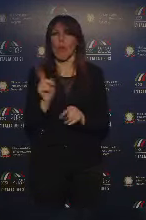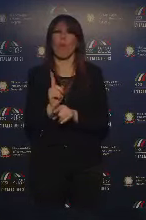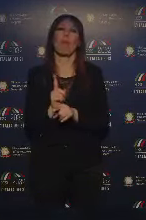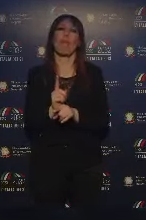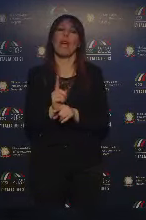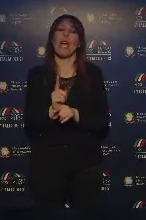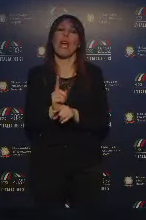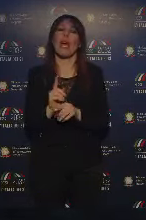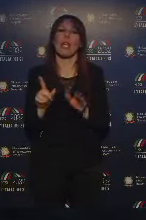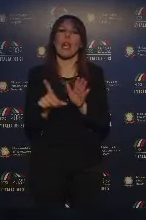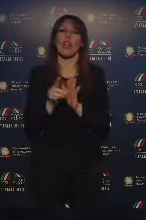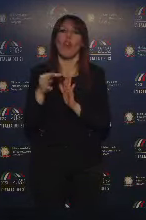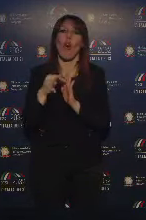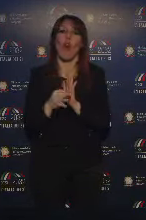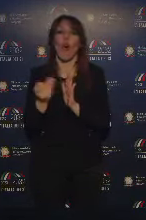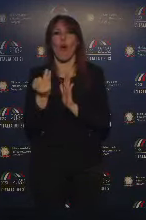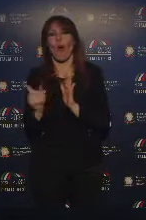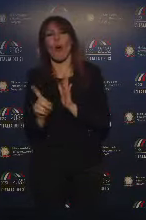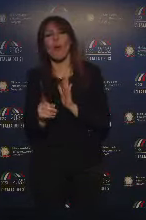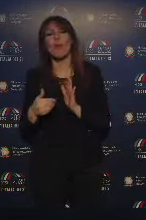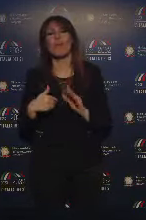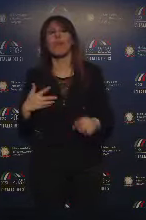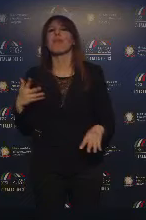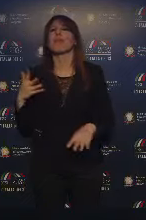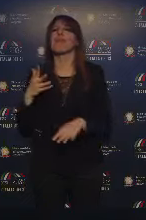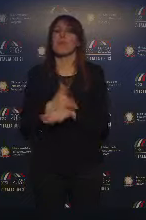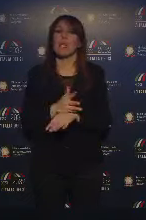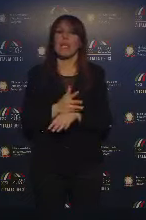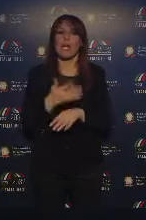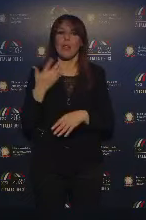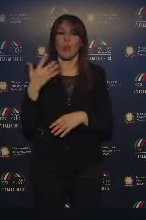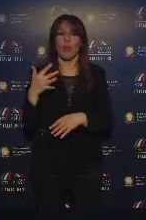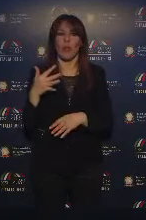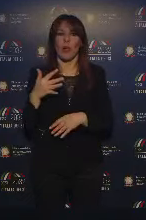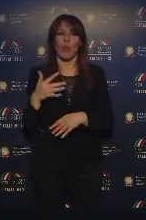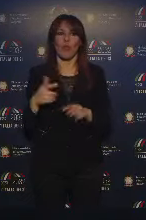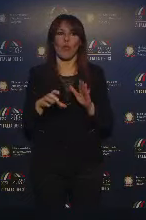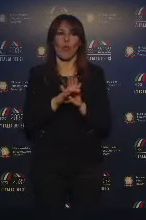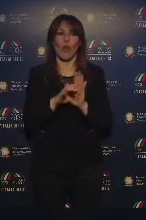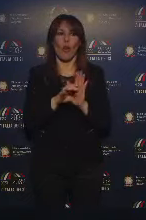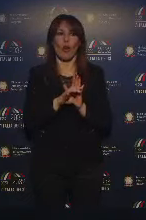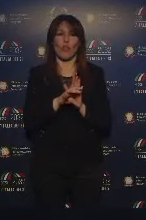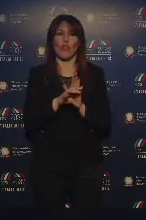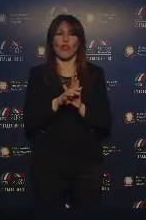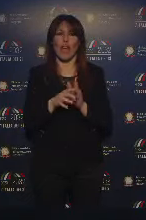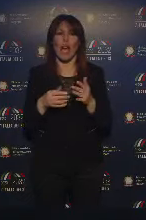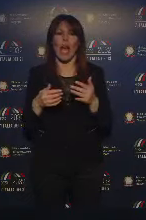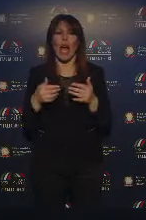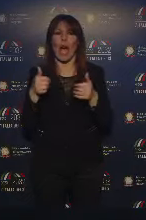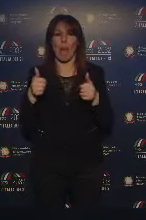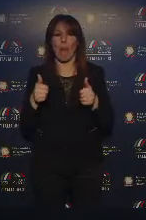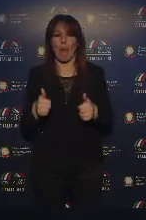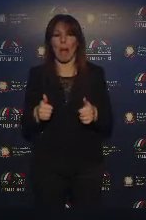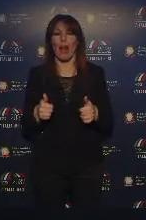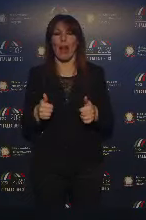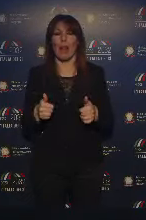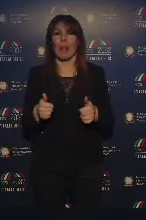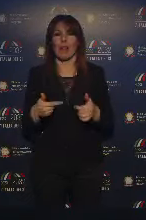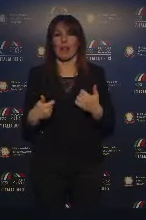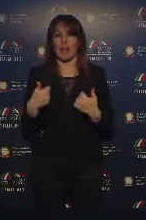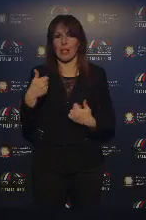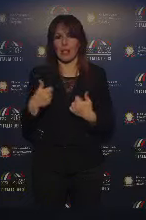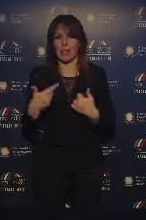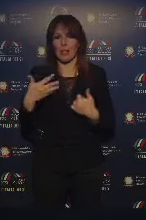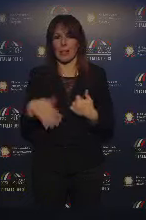Monte e quindi siamo intervenuti sul codice degli appalti e quindi questo l'ho